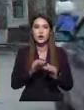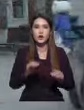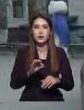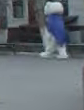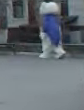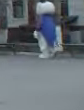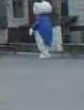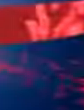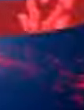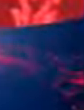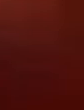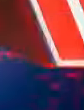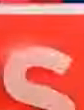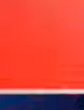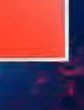Астана Таймс.